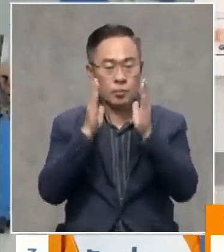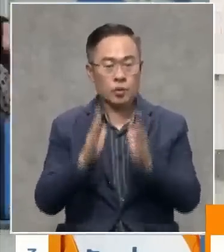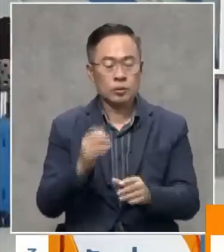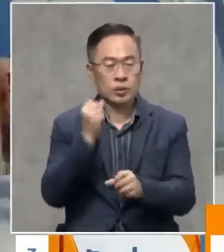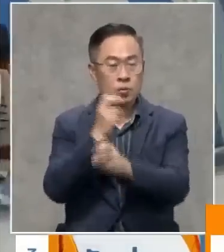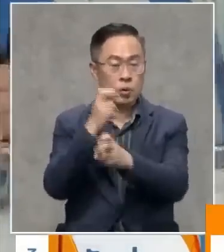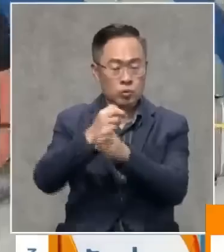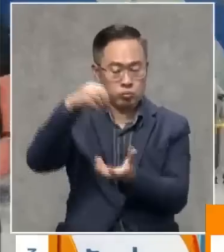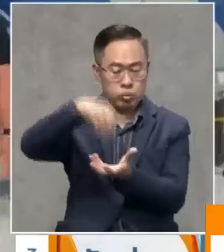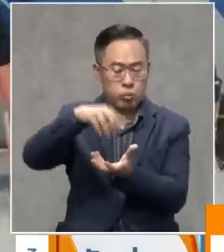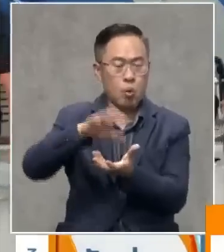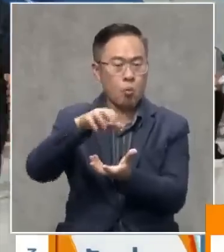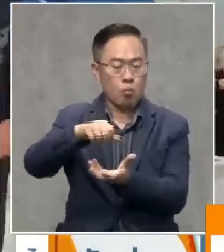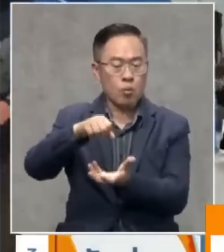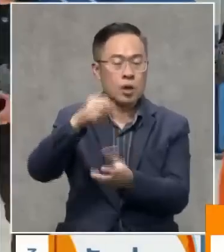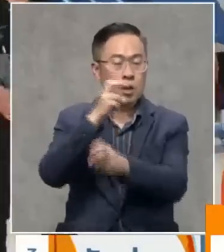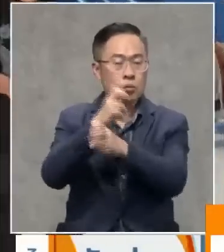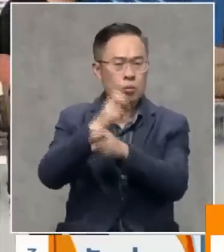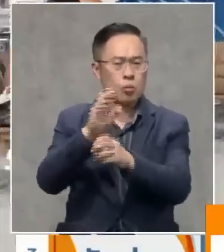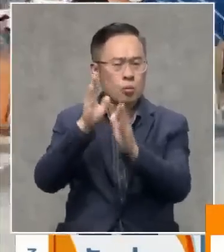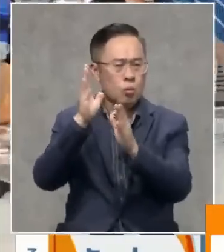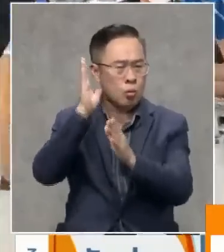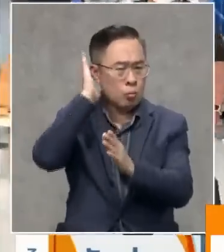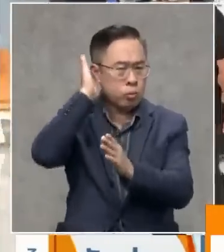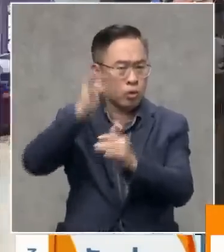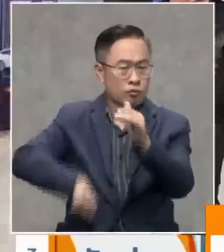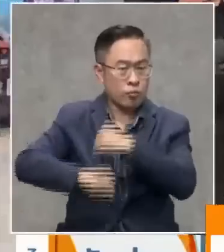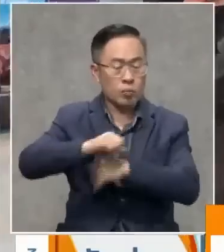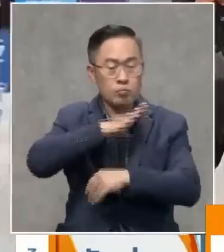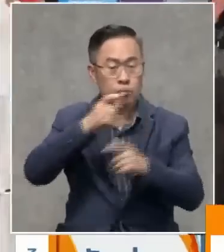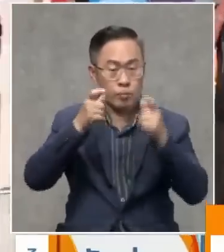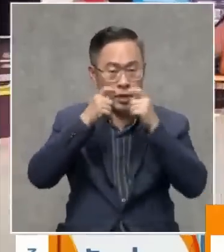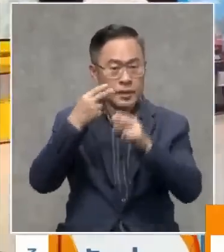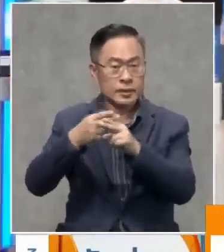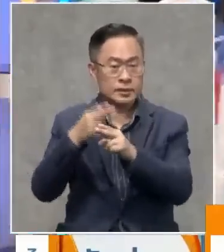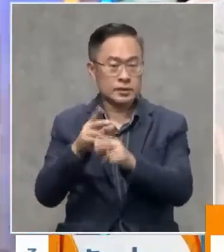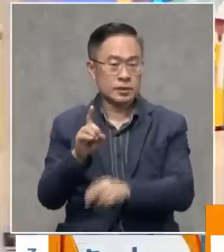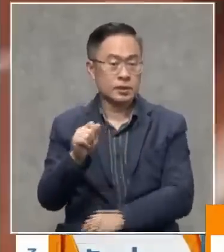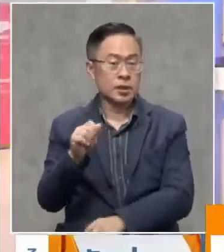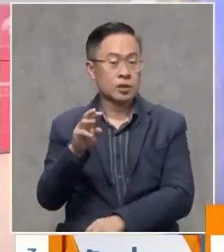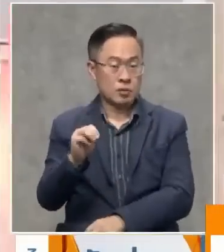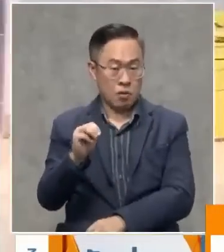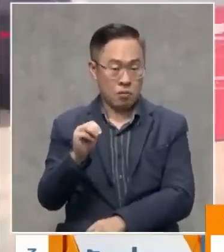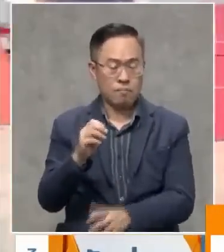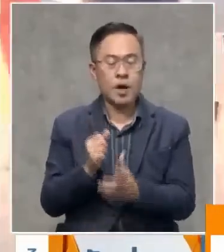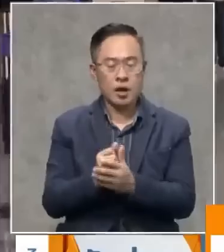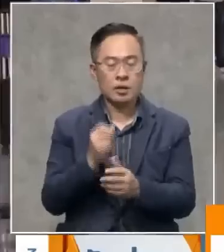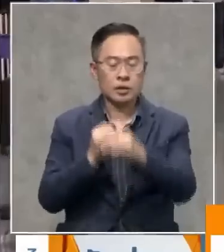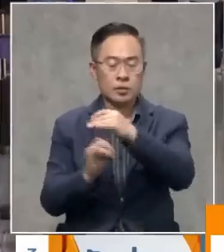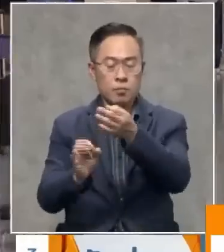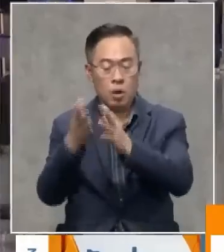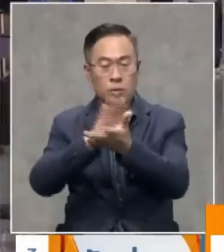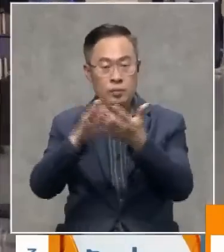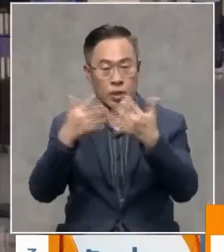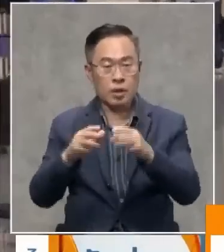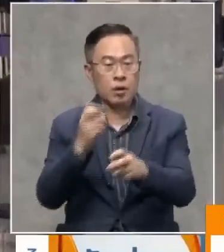หมเทพ1ในทีมหมูป่าอะคาเดมี่ที่เสียชีวิตที่อังกฤษกลับมายังประเทศไทยนะคะแม่ของน้องดอมครอบครัวคุณยาย